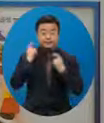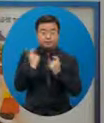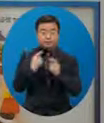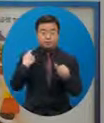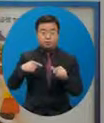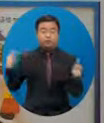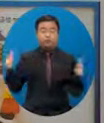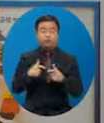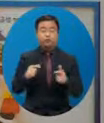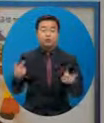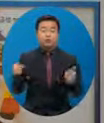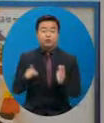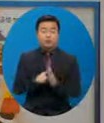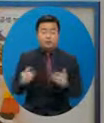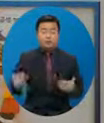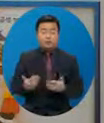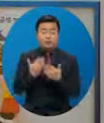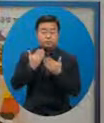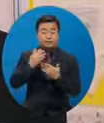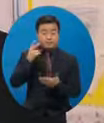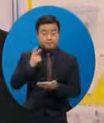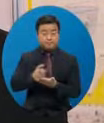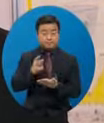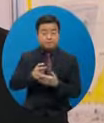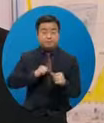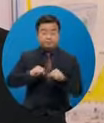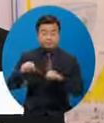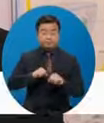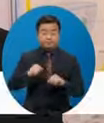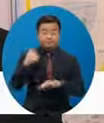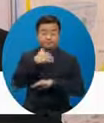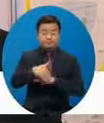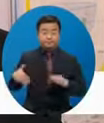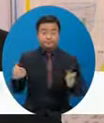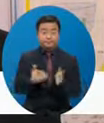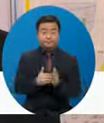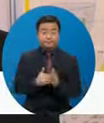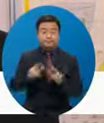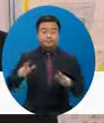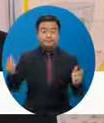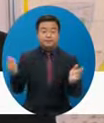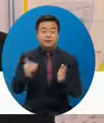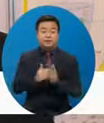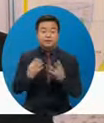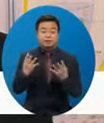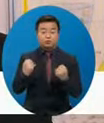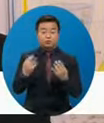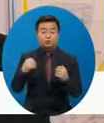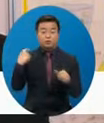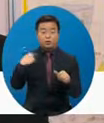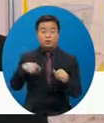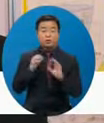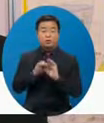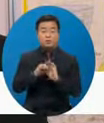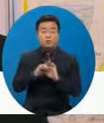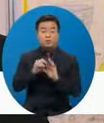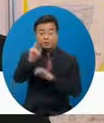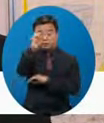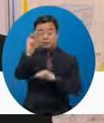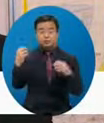수학교육 선진화 방안을 추진했습니다. 그동안의 그 대한민국 수학 교육과 관련해가지고 정부 차원의